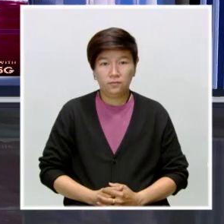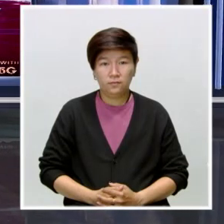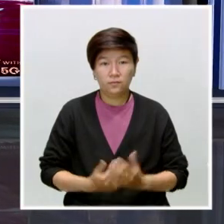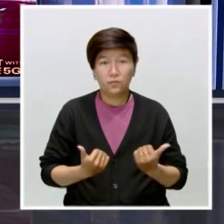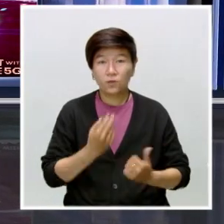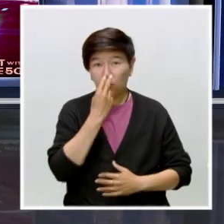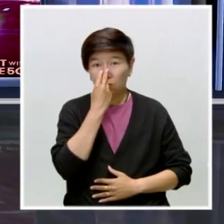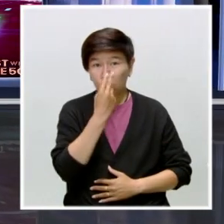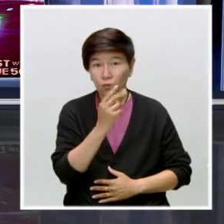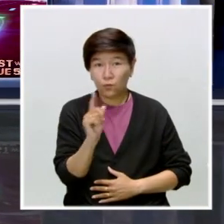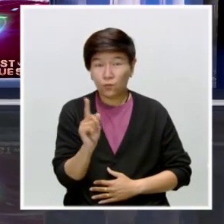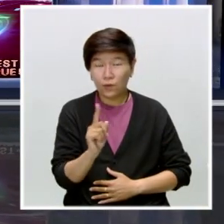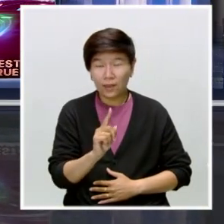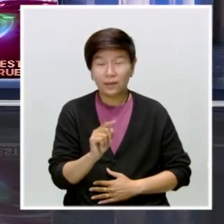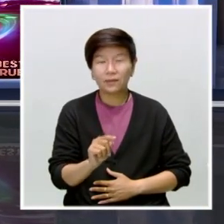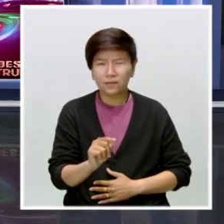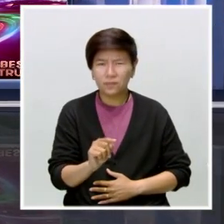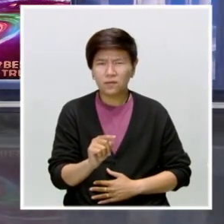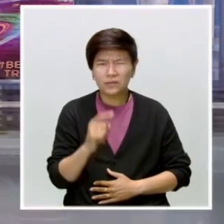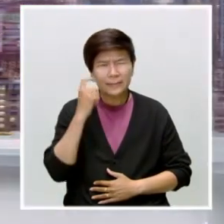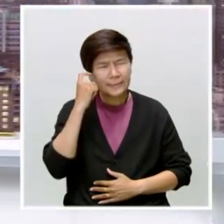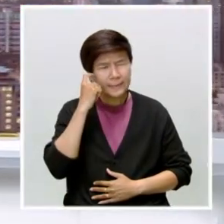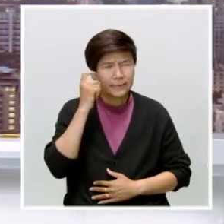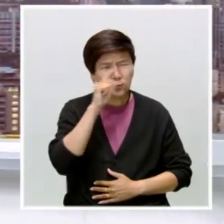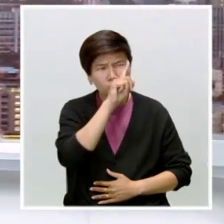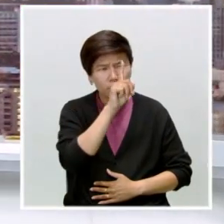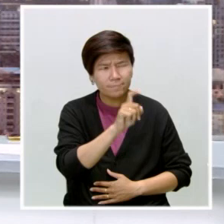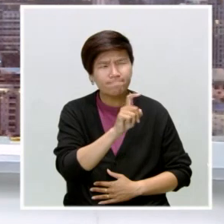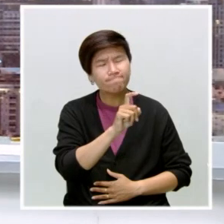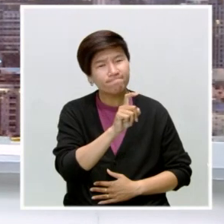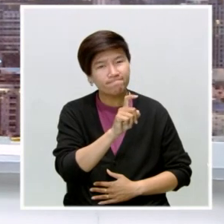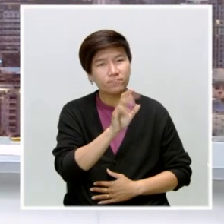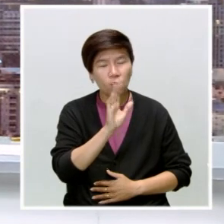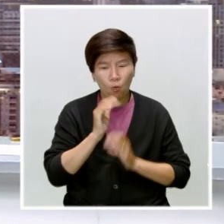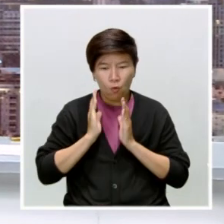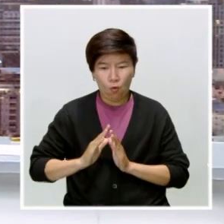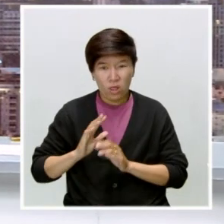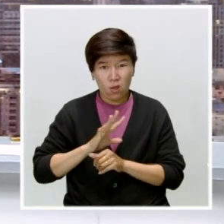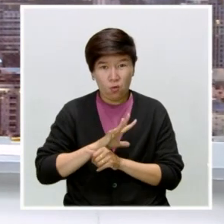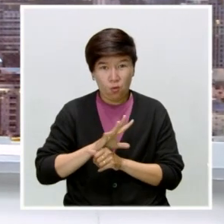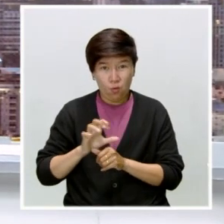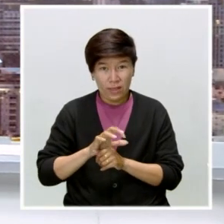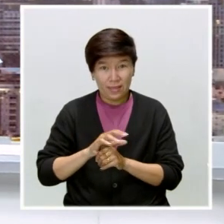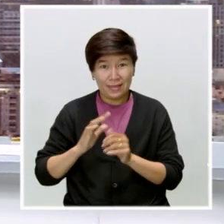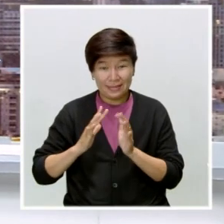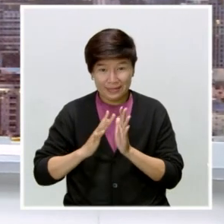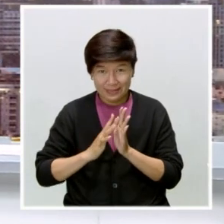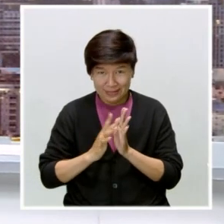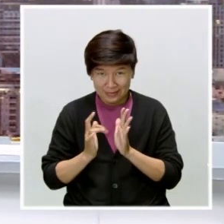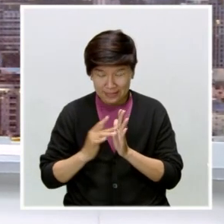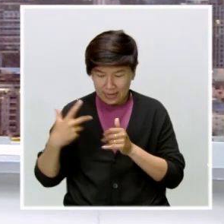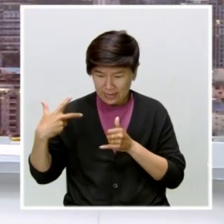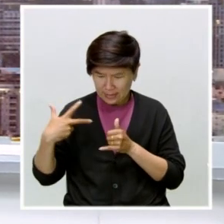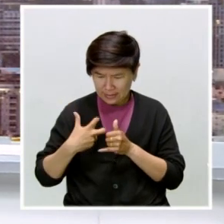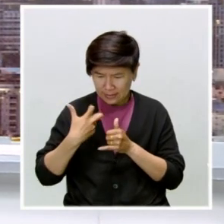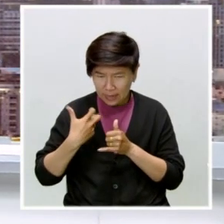ช่วงนี้มาหาคำตอบพร้อมกันนะครับว่าทำไมคนที่ได้รับการฉีดวัคซีนไปแล้วยังติดเชื้อโควิด-19 ได้อีกแบบนี้มันแปลว่าการฉีดวั